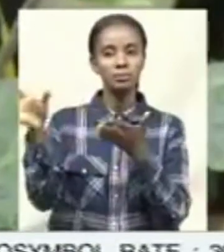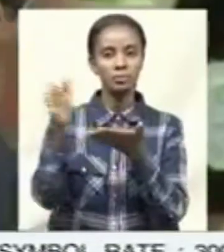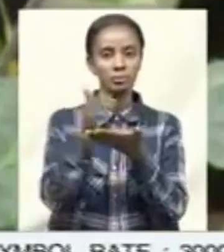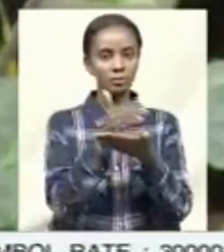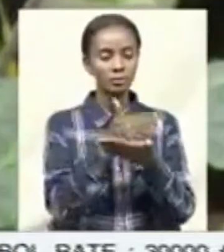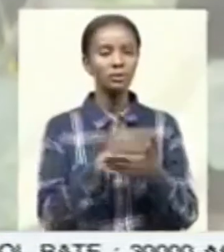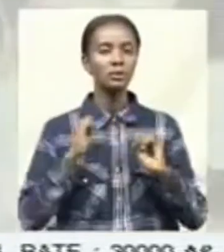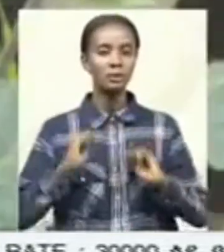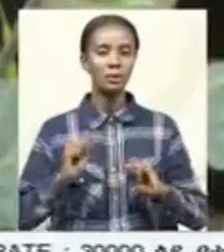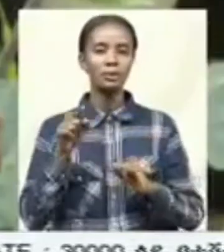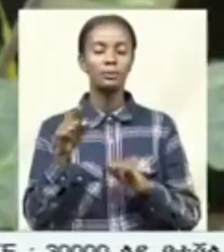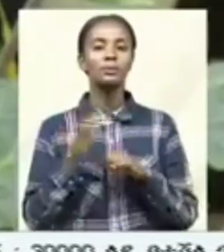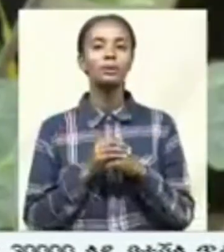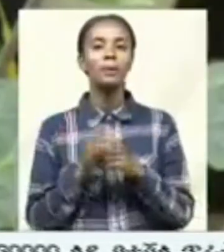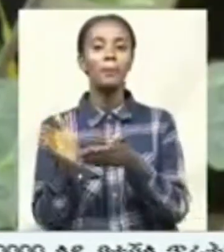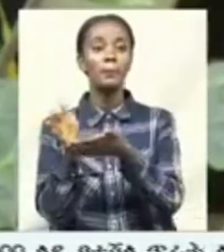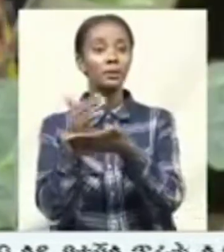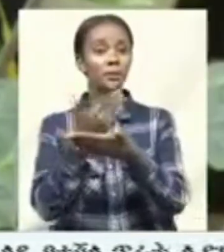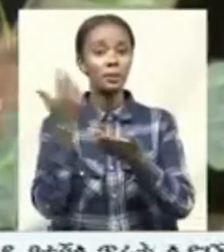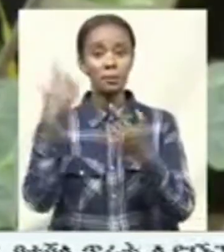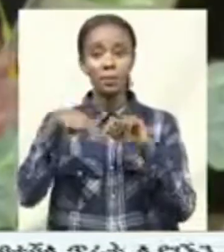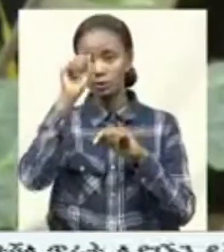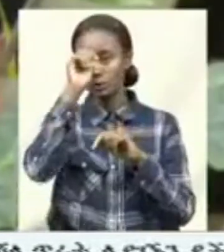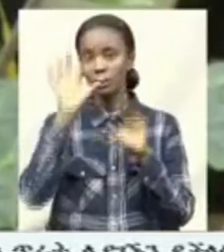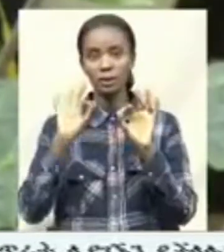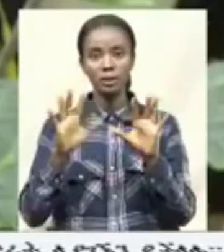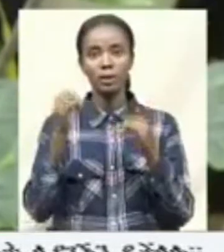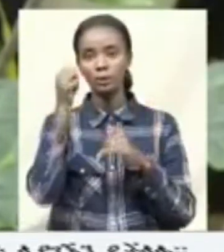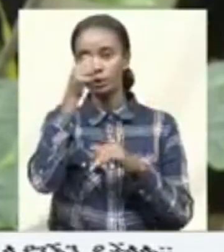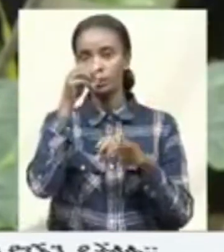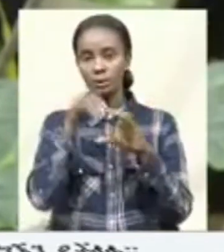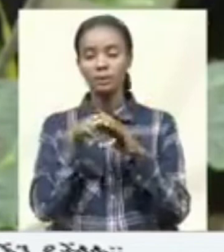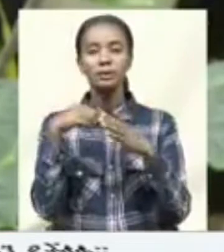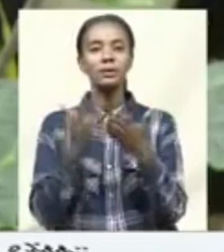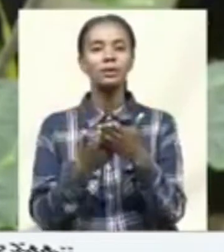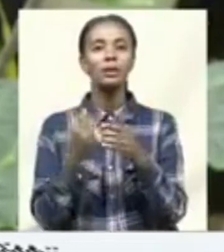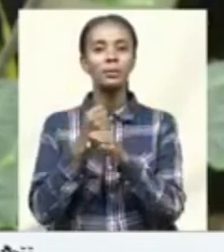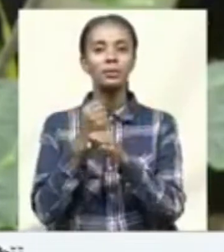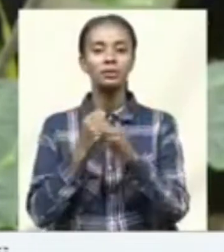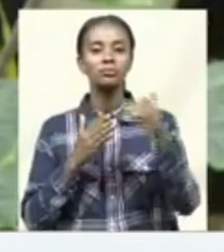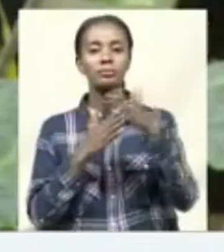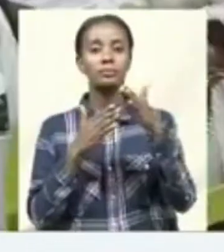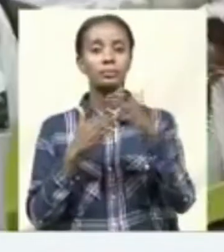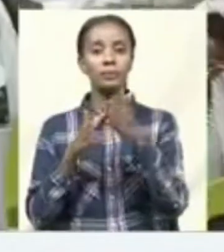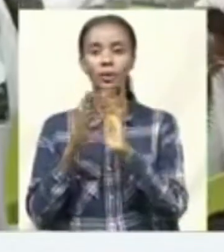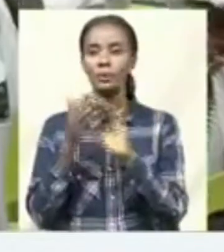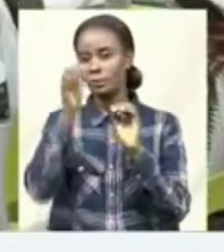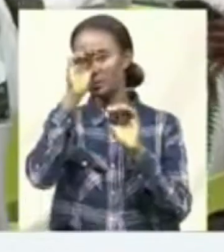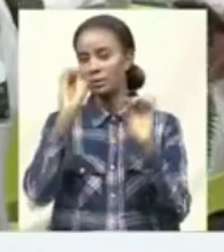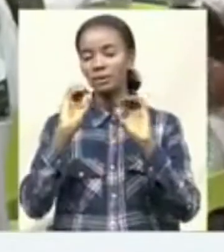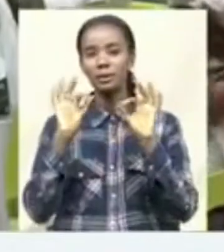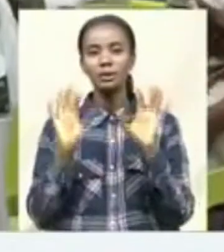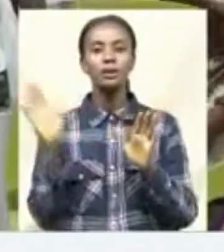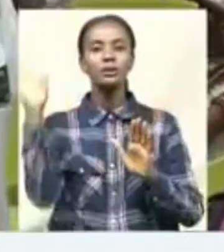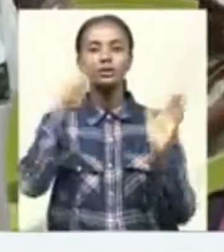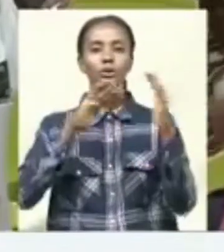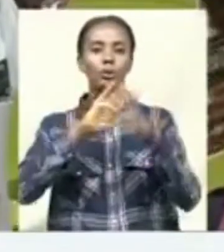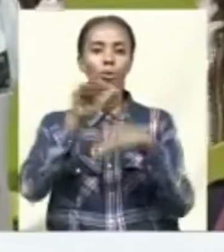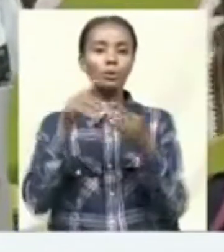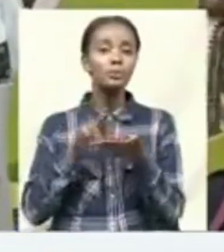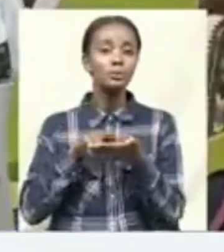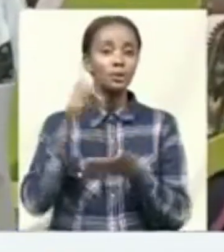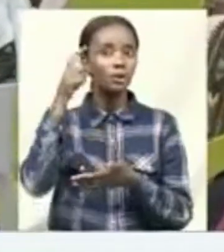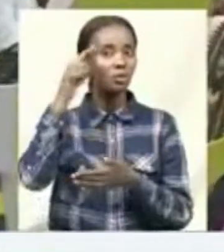ሰብስቡ። ይቻላል። እሱ መሰብሰብ የማይችል ሰው የለም። አሁን ኢትዮጵያ ውስጥ ይሄንን ለመስራት እንቅፋት የሚሆንበት ሰው ምንም የለም። የችግሮች ሁሉ